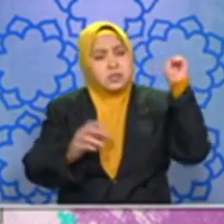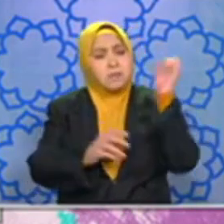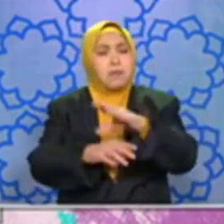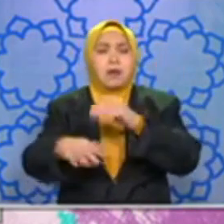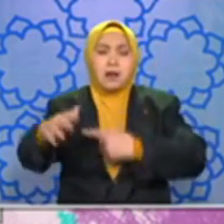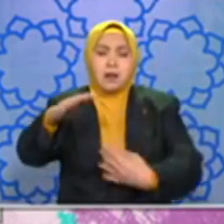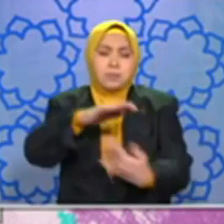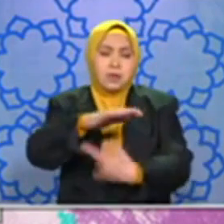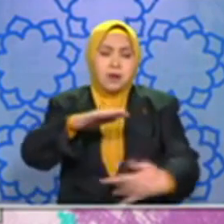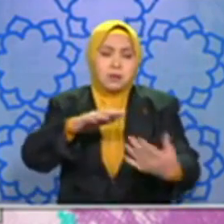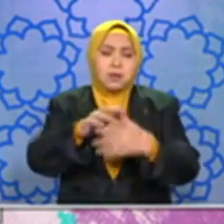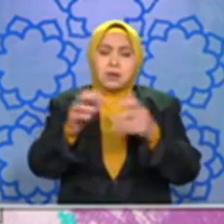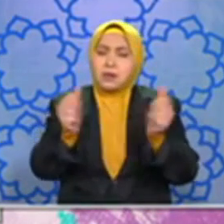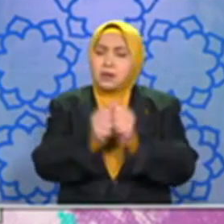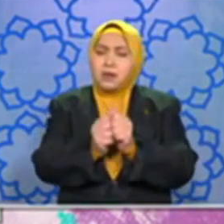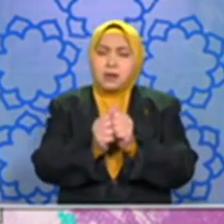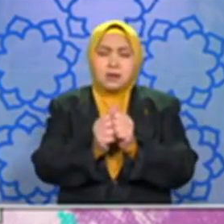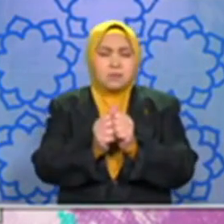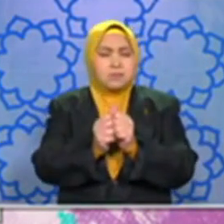ملوما